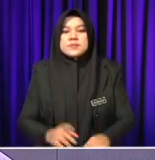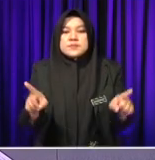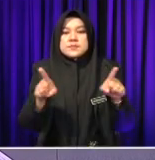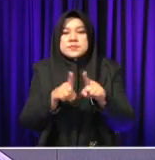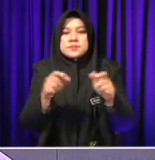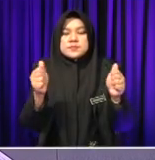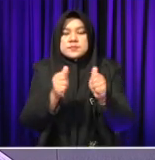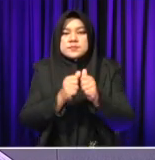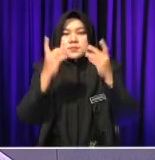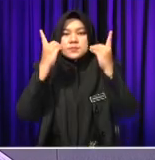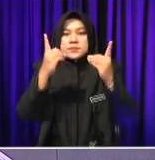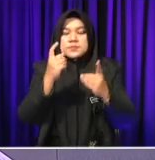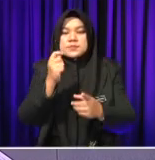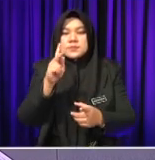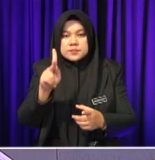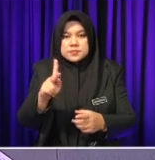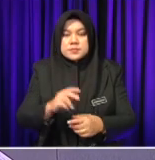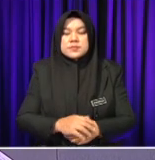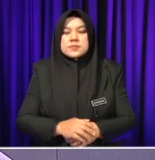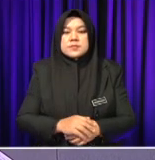kami dalam sukses SPM